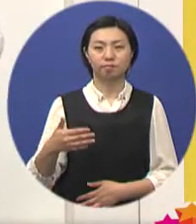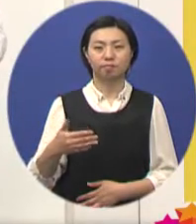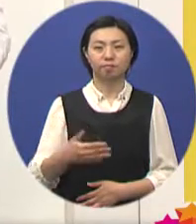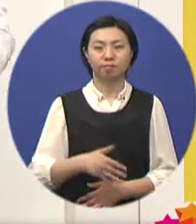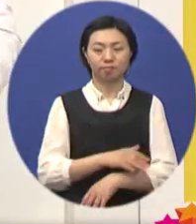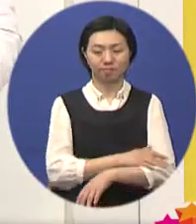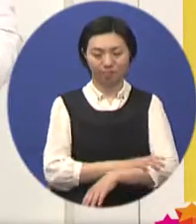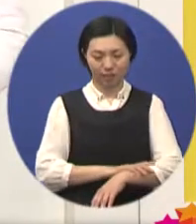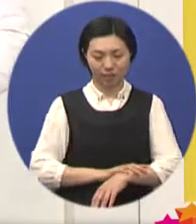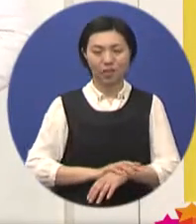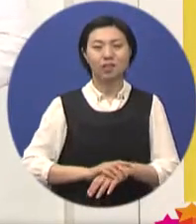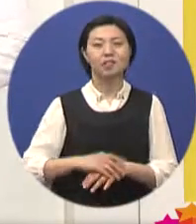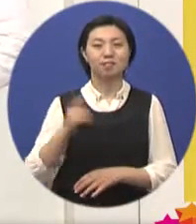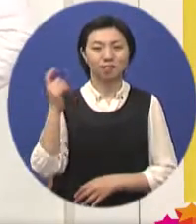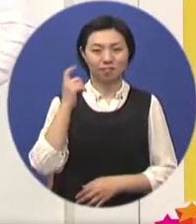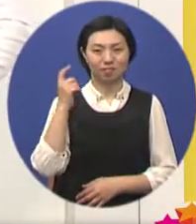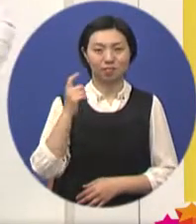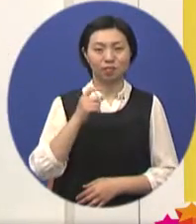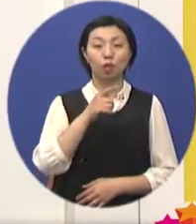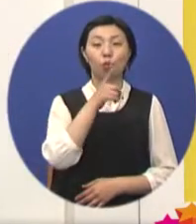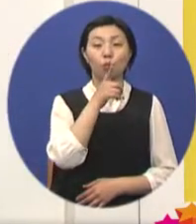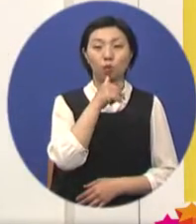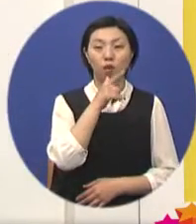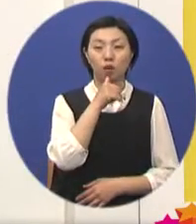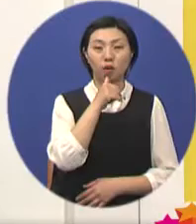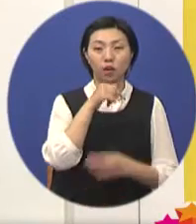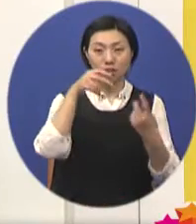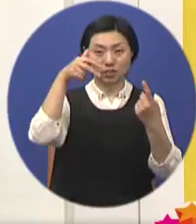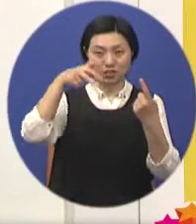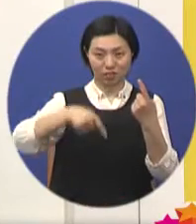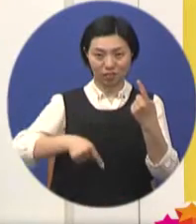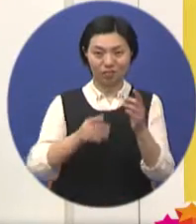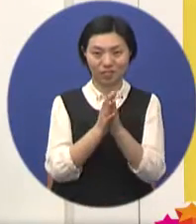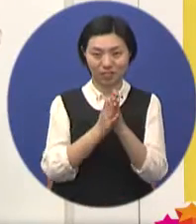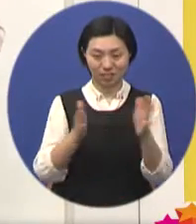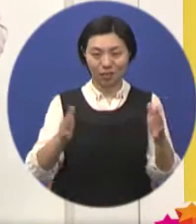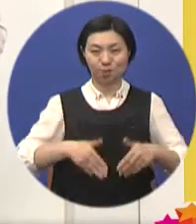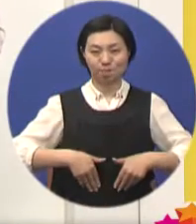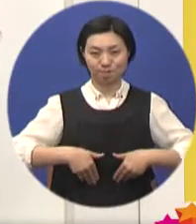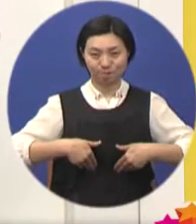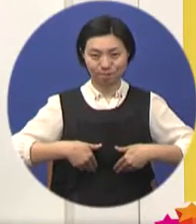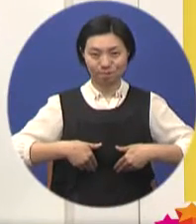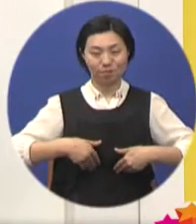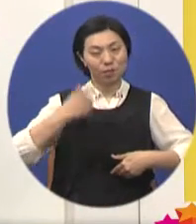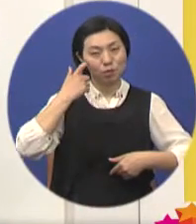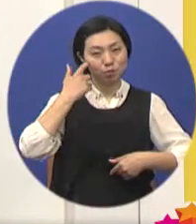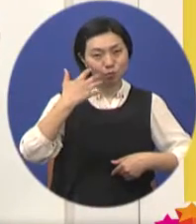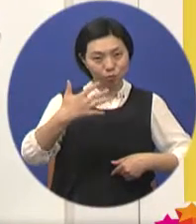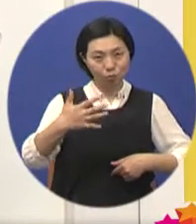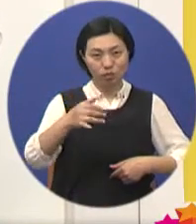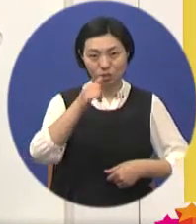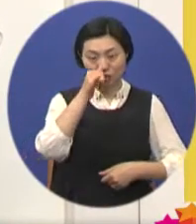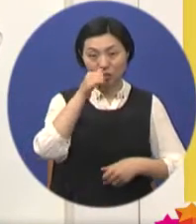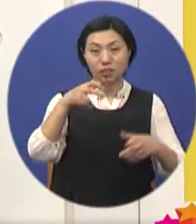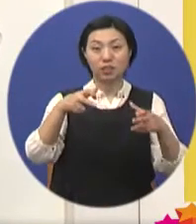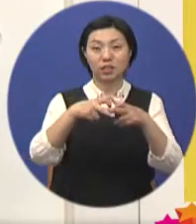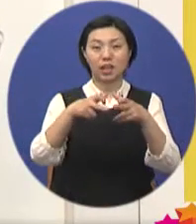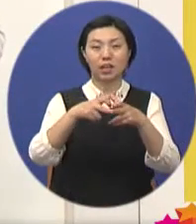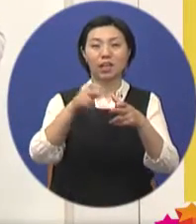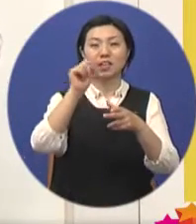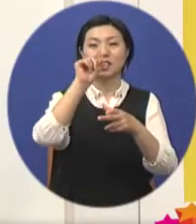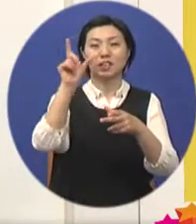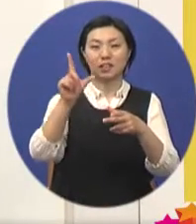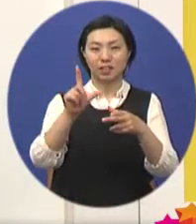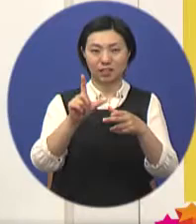잘 불러주셨습니다. 월요일입니다. 네. 한 주가 시작되는 봄이죠. 네. 퀴즈가 있는 네, 날입니다. 장애인 달의